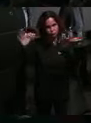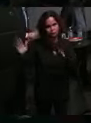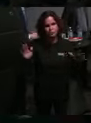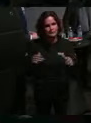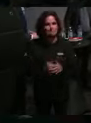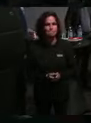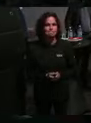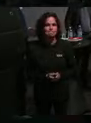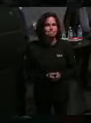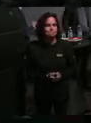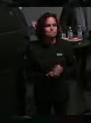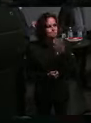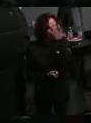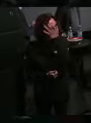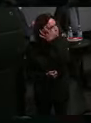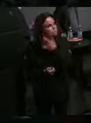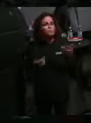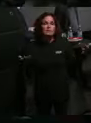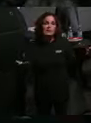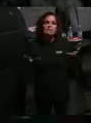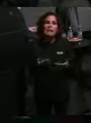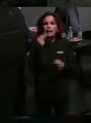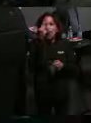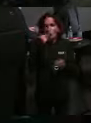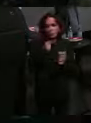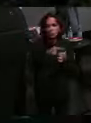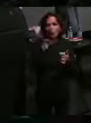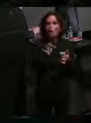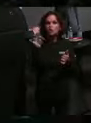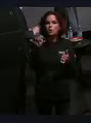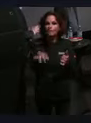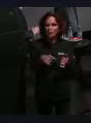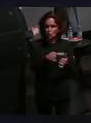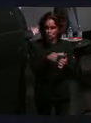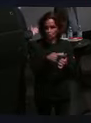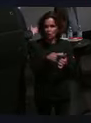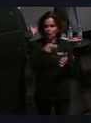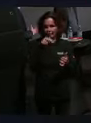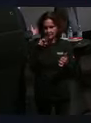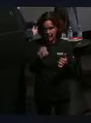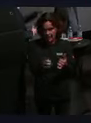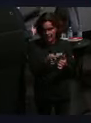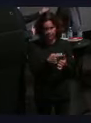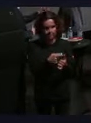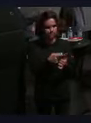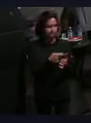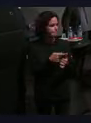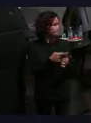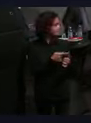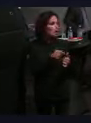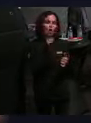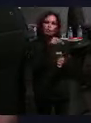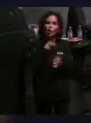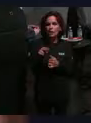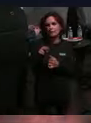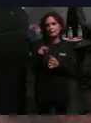det. Og vi inviterer opp Ann Østenby fra NVE. Norges vassdrags-